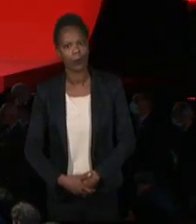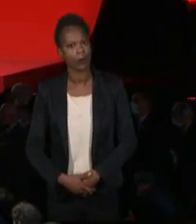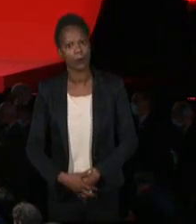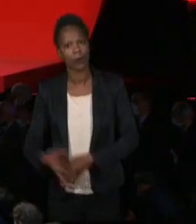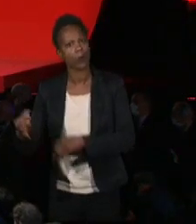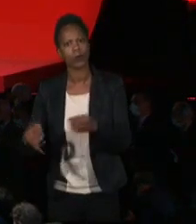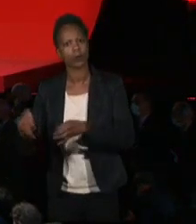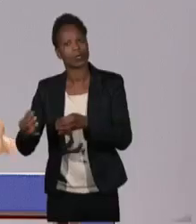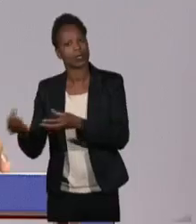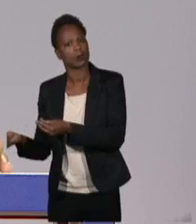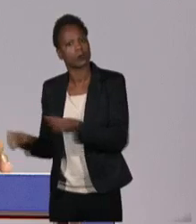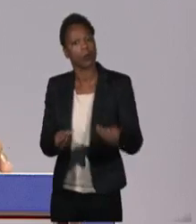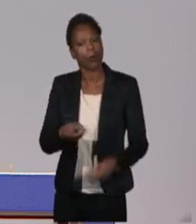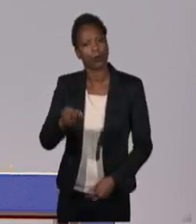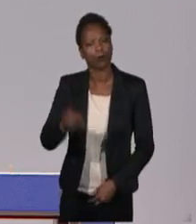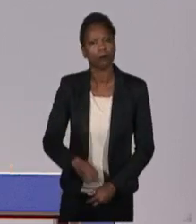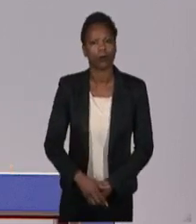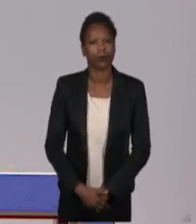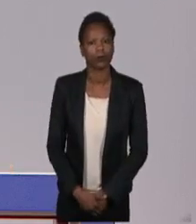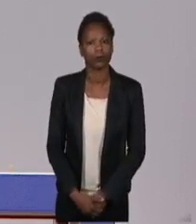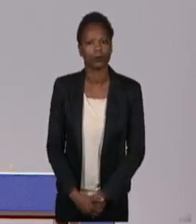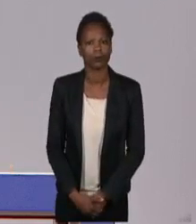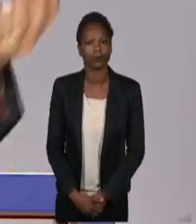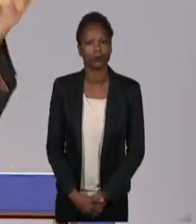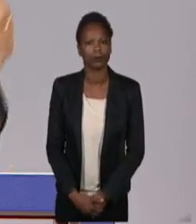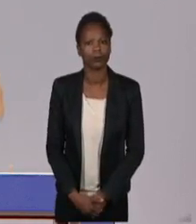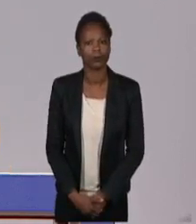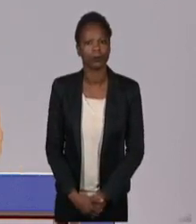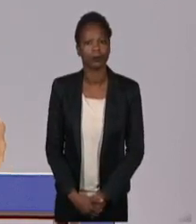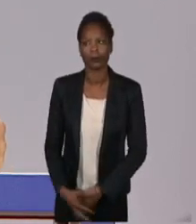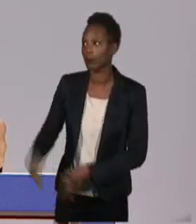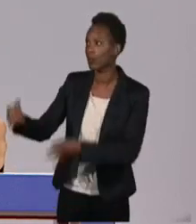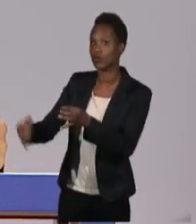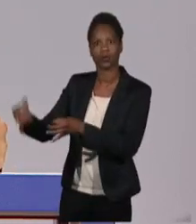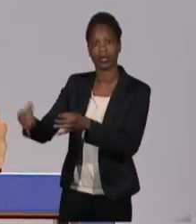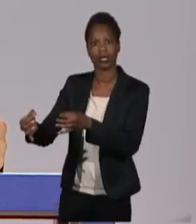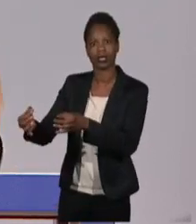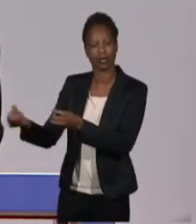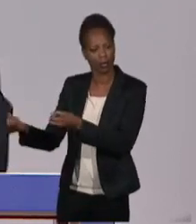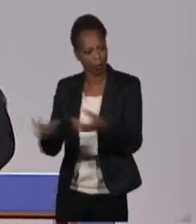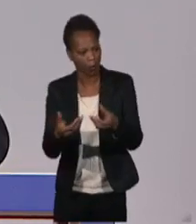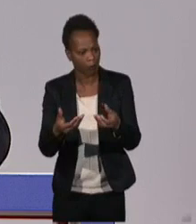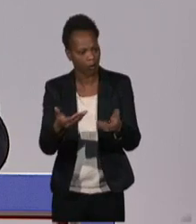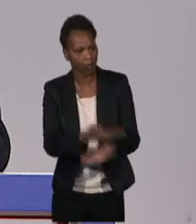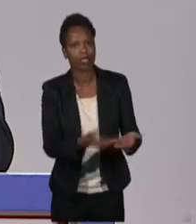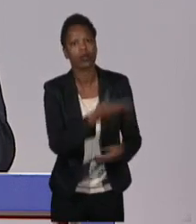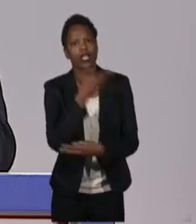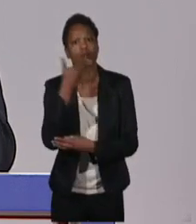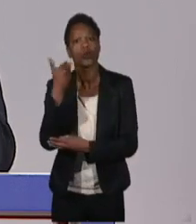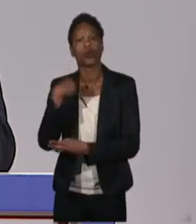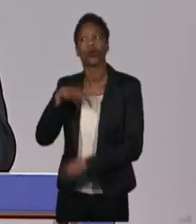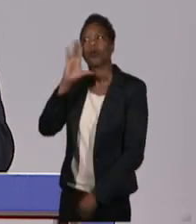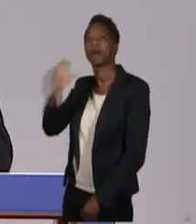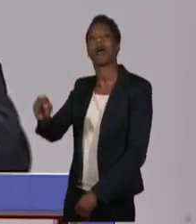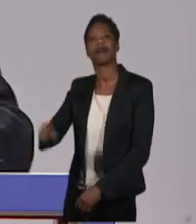nom du peuple français. J'ai vu la beauté de cette justice qui répare. Alors je le dis avec